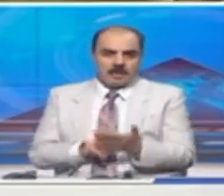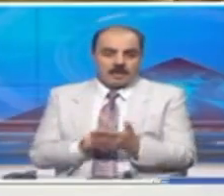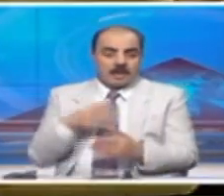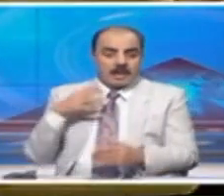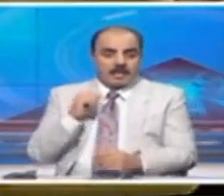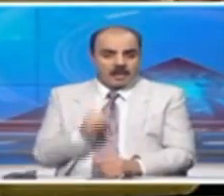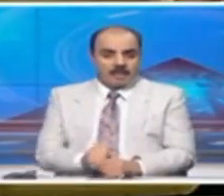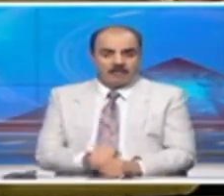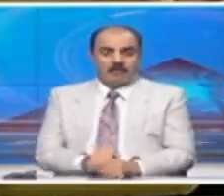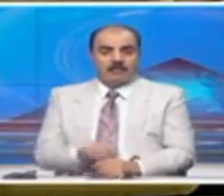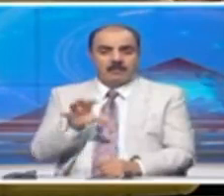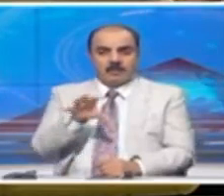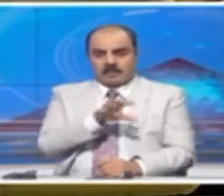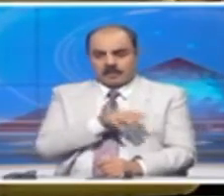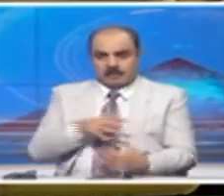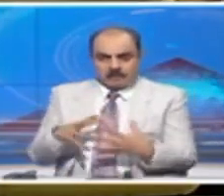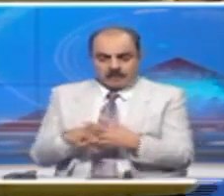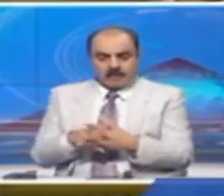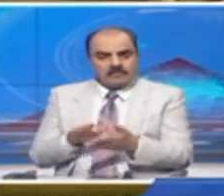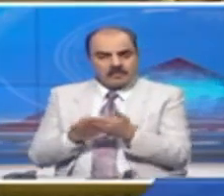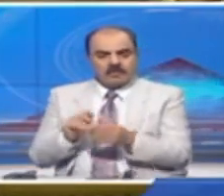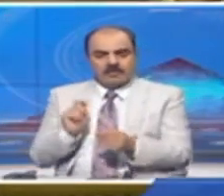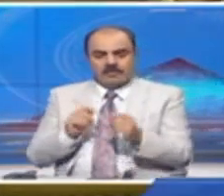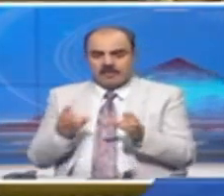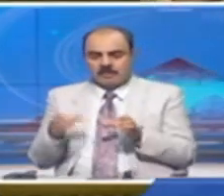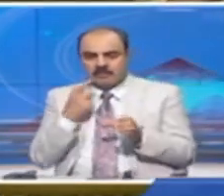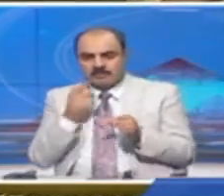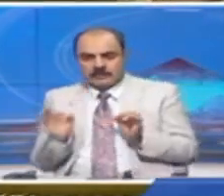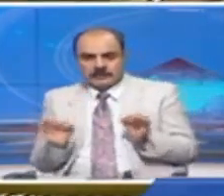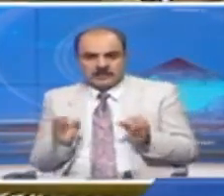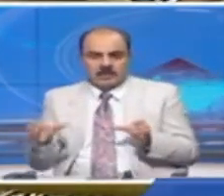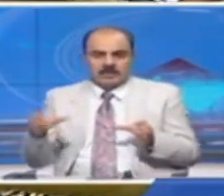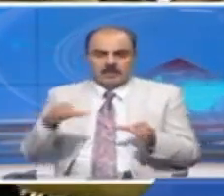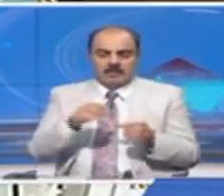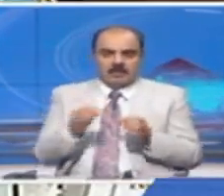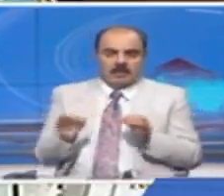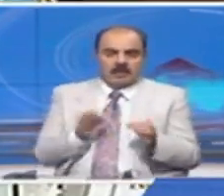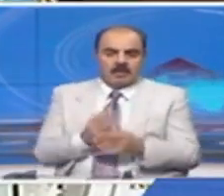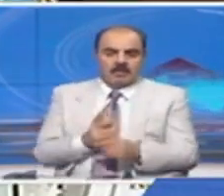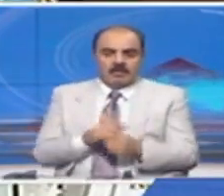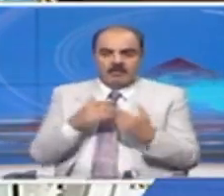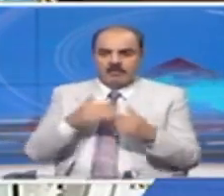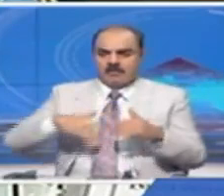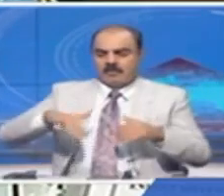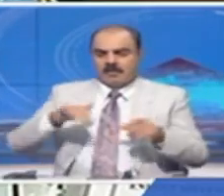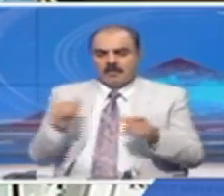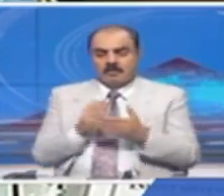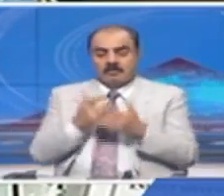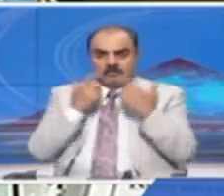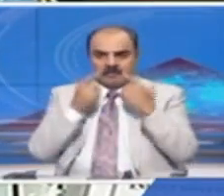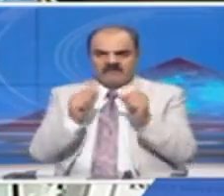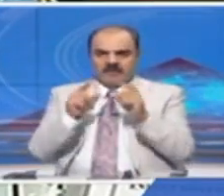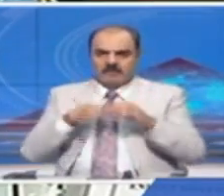ليبيا والدول الجوار بإدارة الحدود، وكذلك هذه التدابير تدابير إدارة الحدود ينبغي